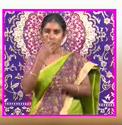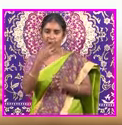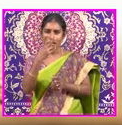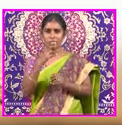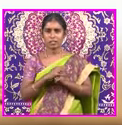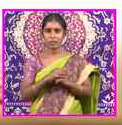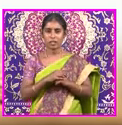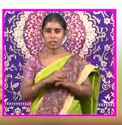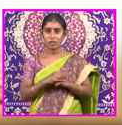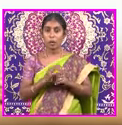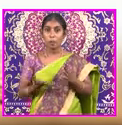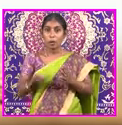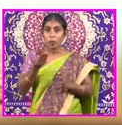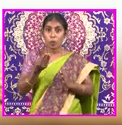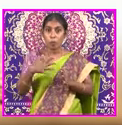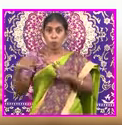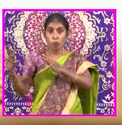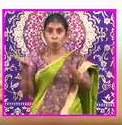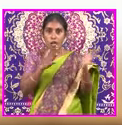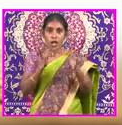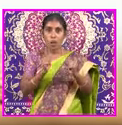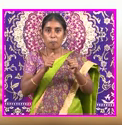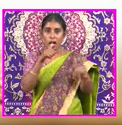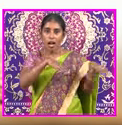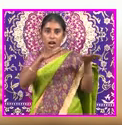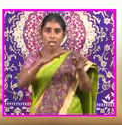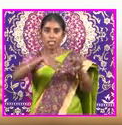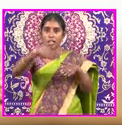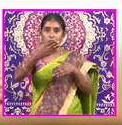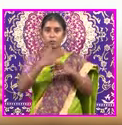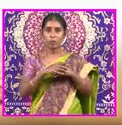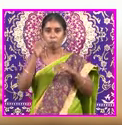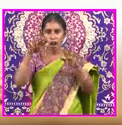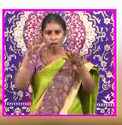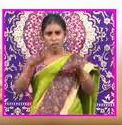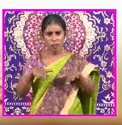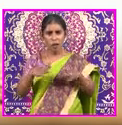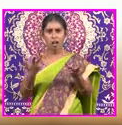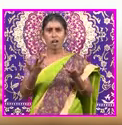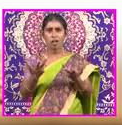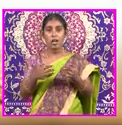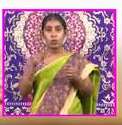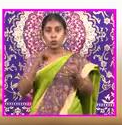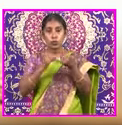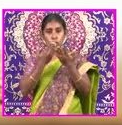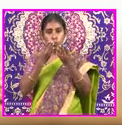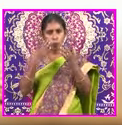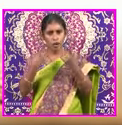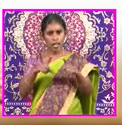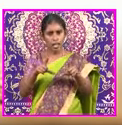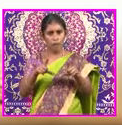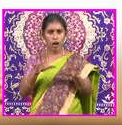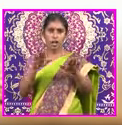கொண்டிருப்பார்கள். புயல் எப்பொழுது கரையை கடக்கக்கூடும், இன்று மழை வருமா வராதா, பள்ளிக்கு வேலை நாளா விடுமுறையா போன்ற